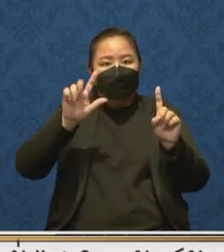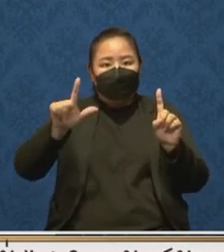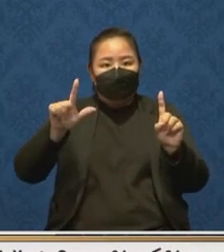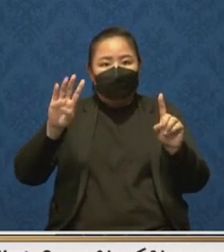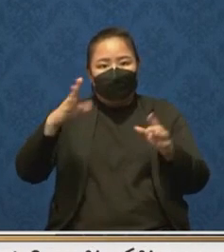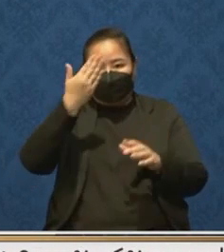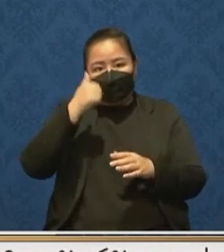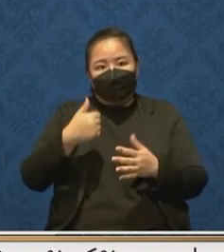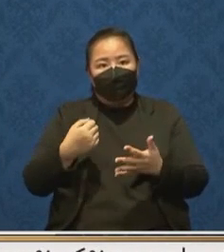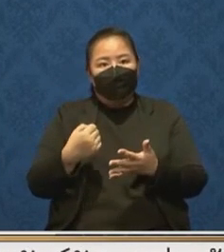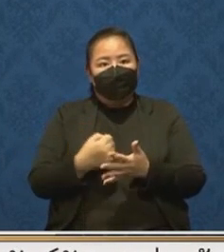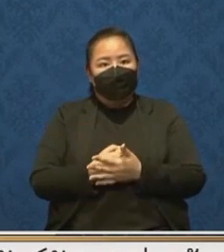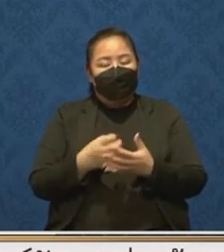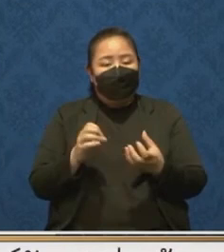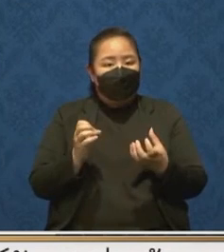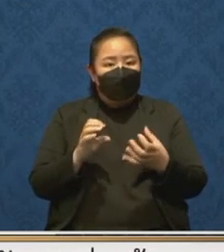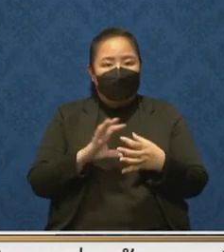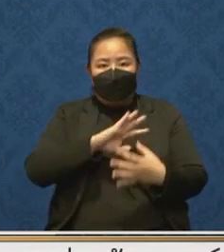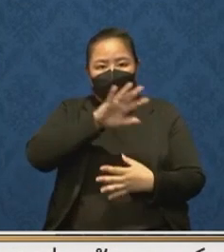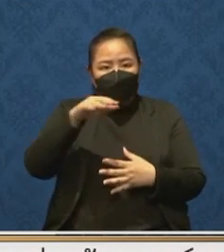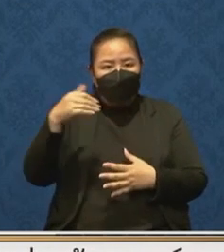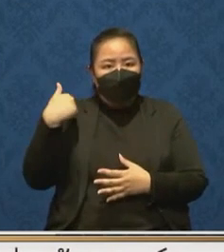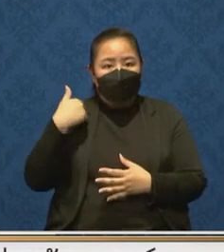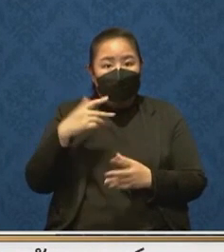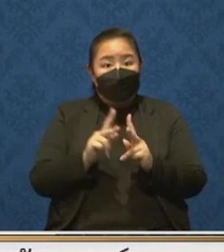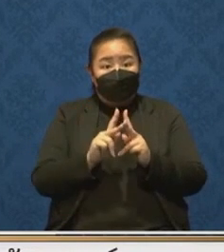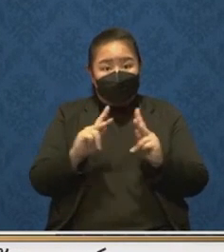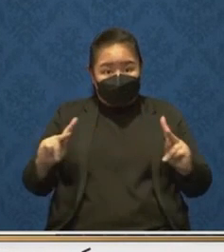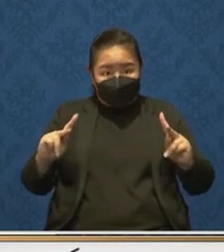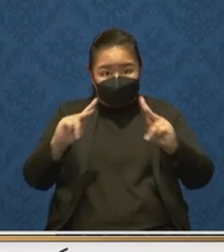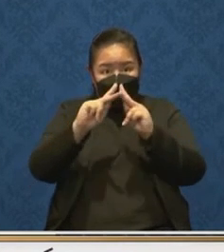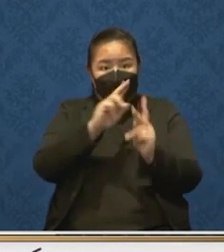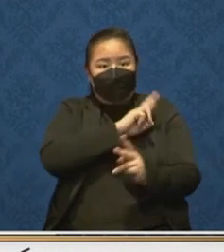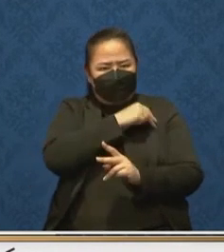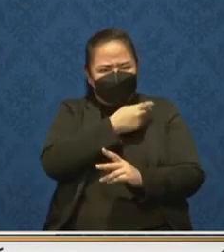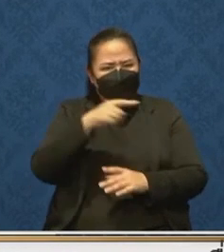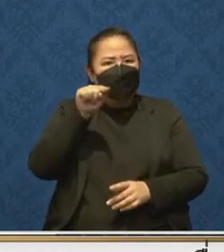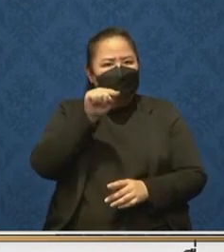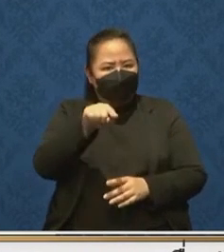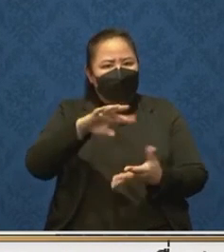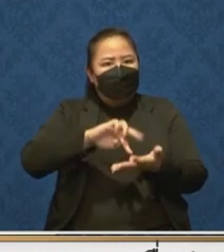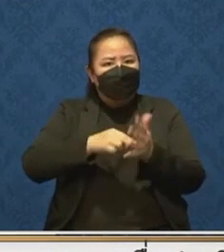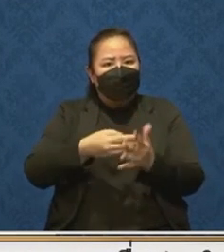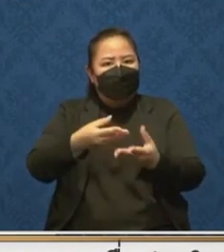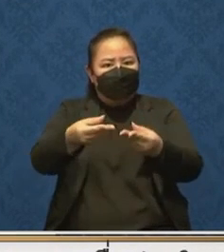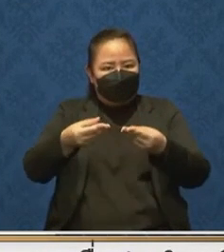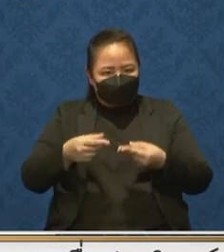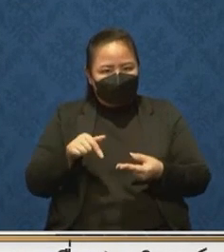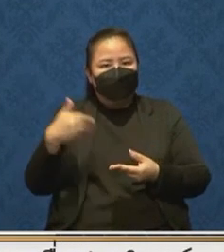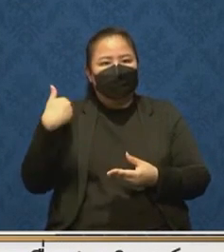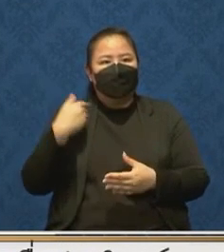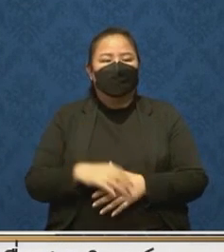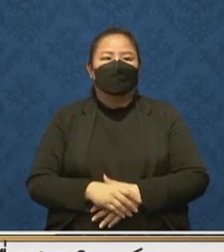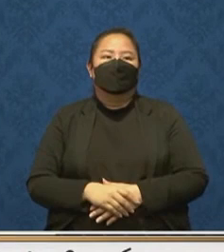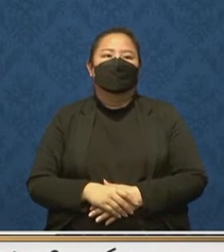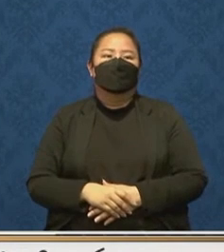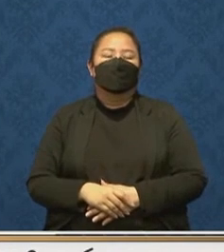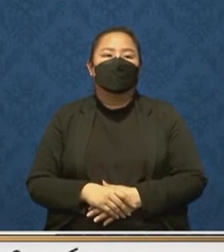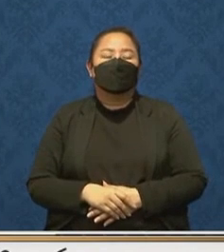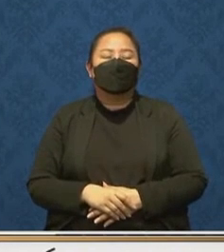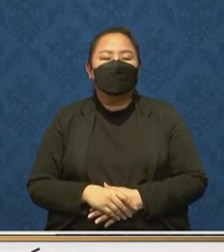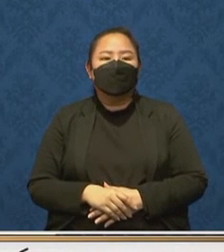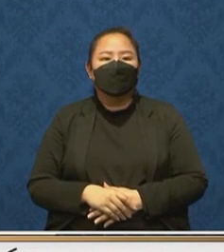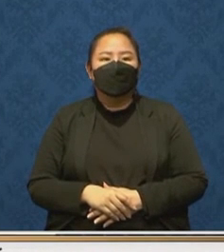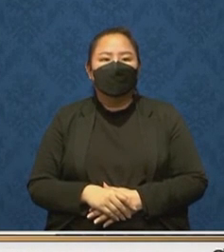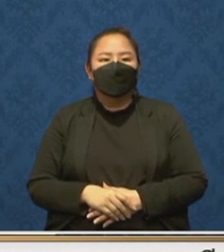ันไม่ได้ผลแต่รัฐบาลแต่กระทวงสาสุขก็ได้สั่งเข้ามาและค้างสตออยู่ต่ไปครับนี่ค